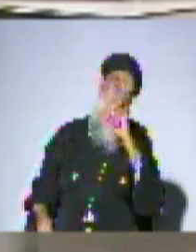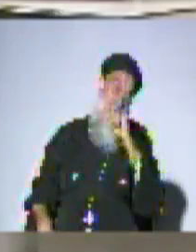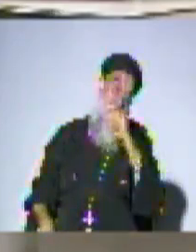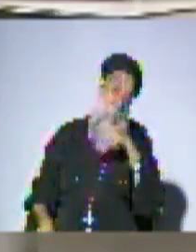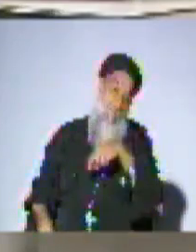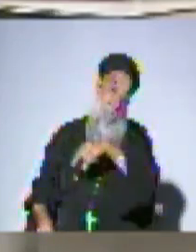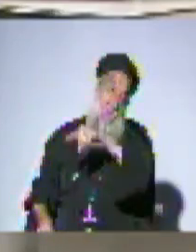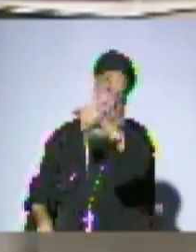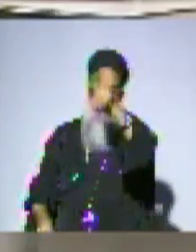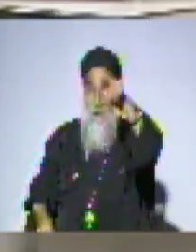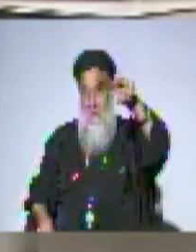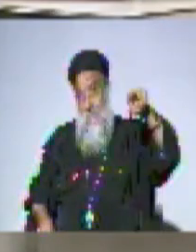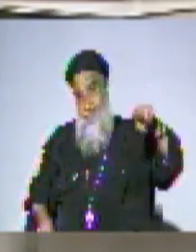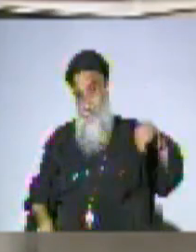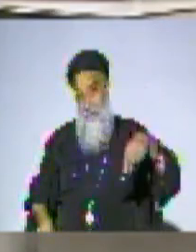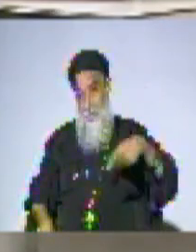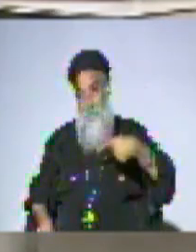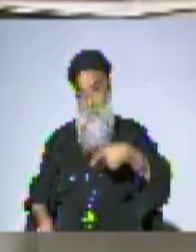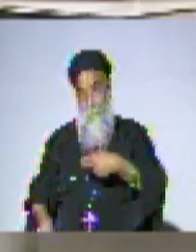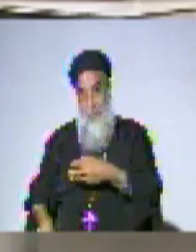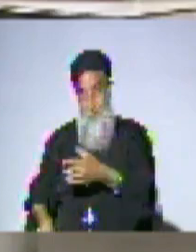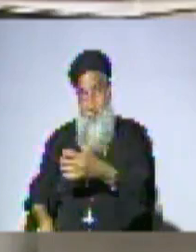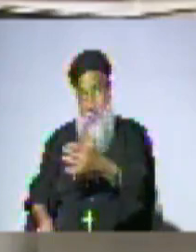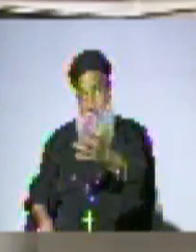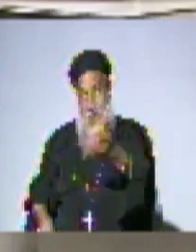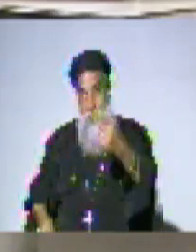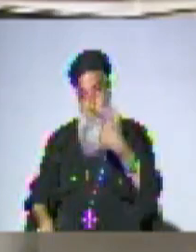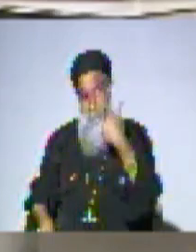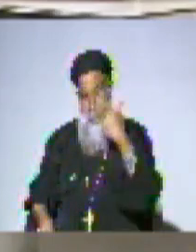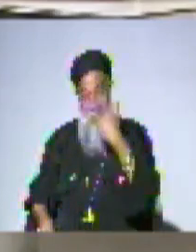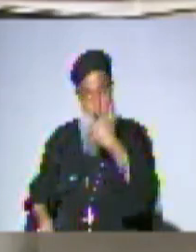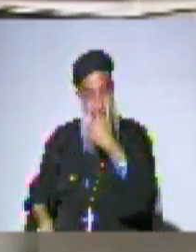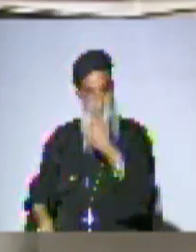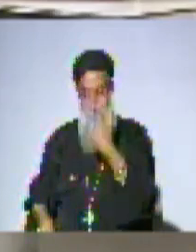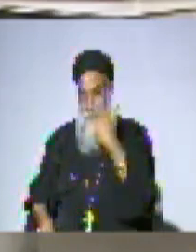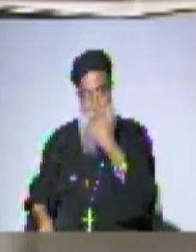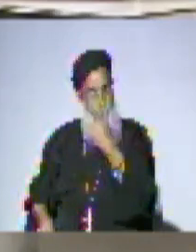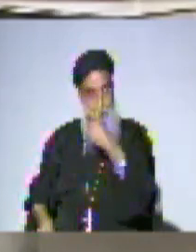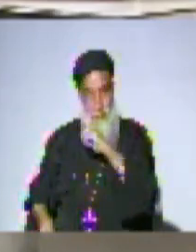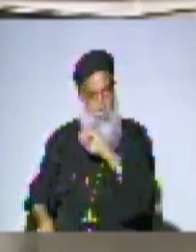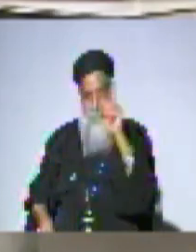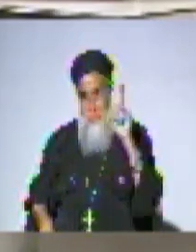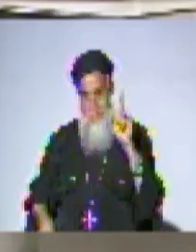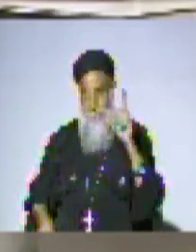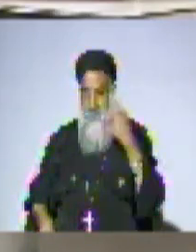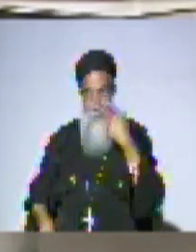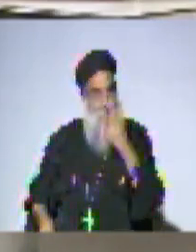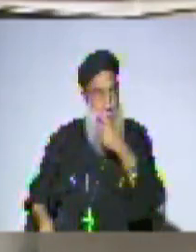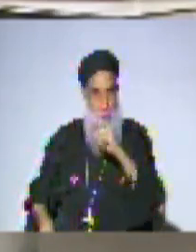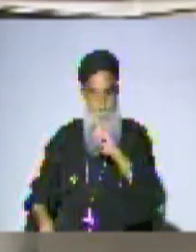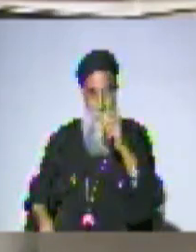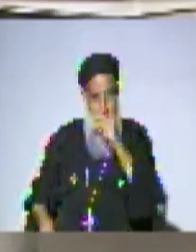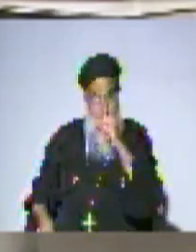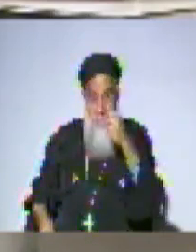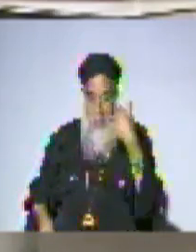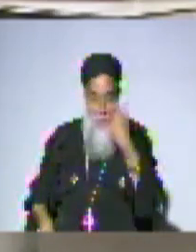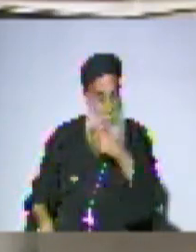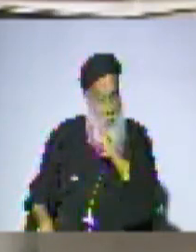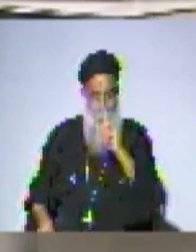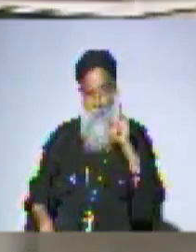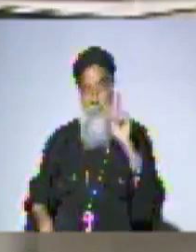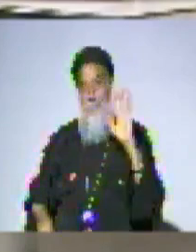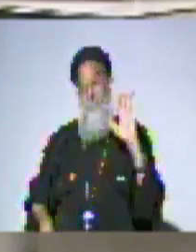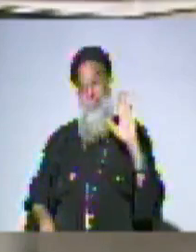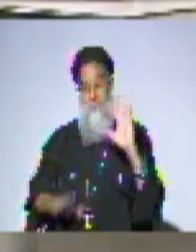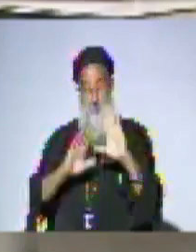حاجة ميستيكال أو حاجة سرائرية، يعني تحصل سرا ما